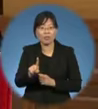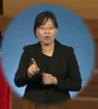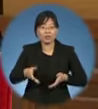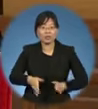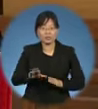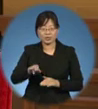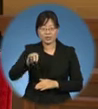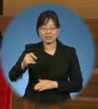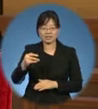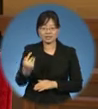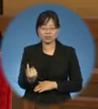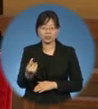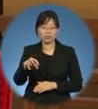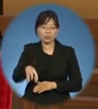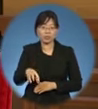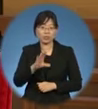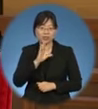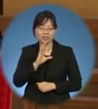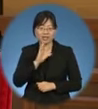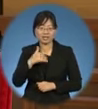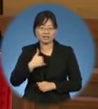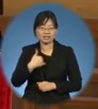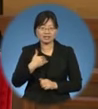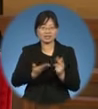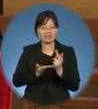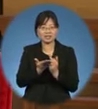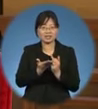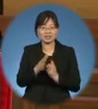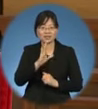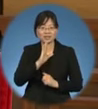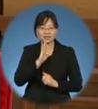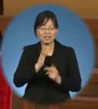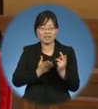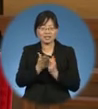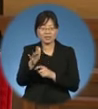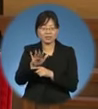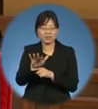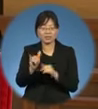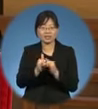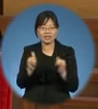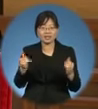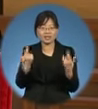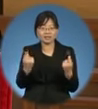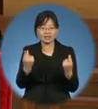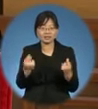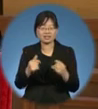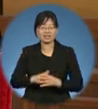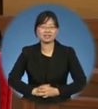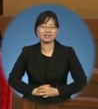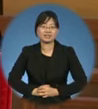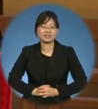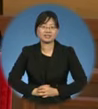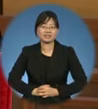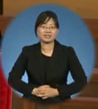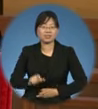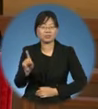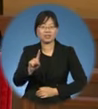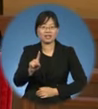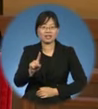고향은 진도시죠? 그렇죠. 네. 저 정말 섬촌놈이죠. 네. 근데 어떻게